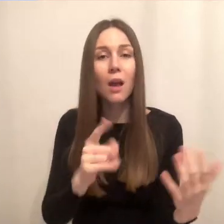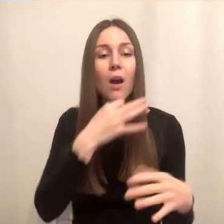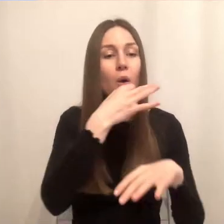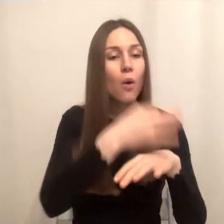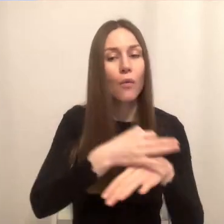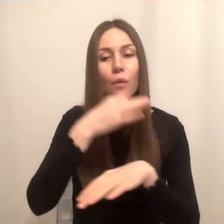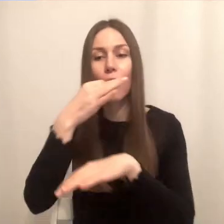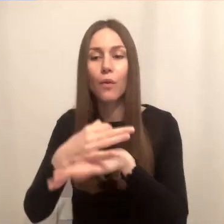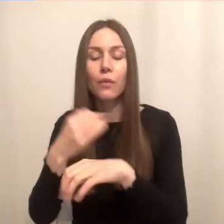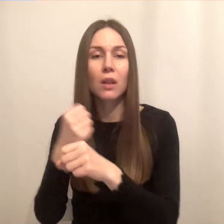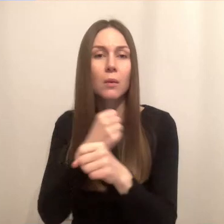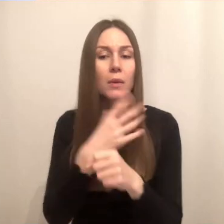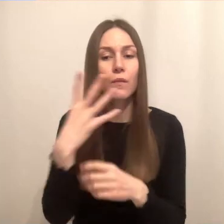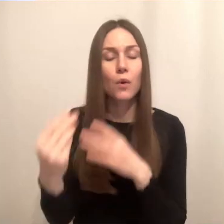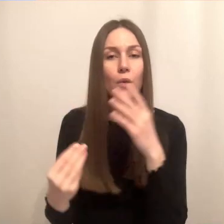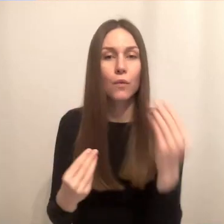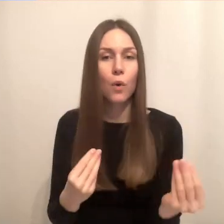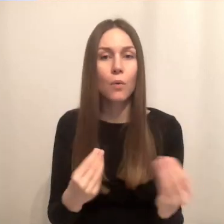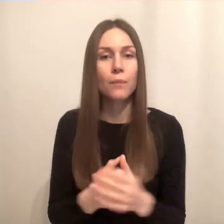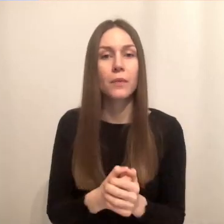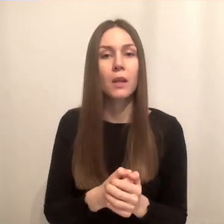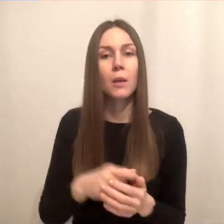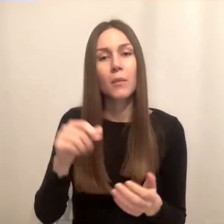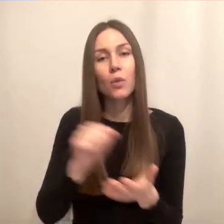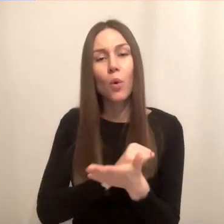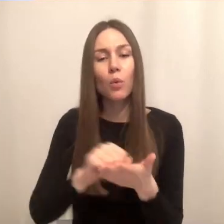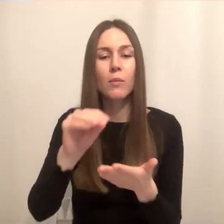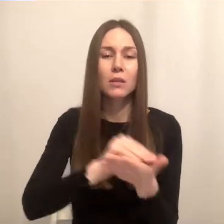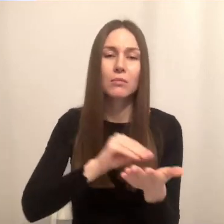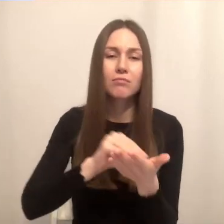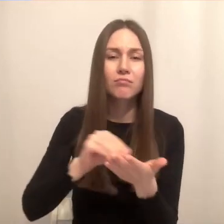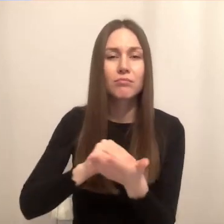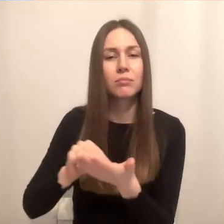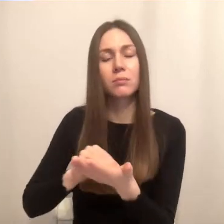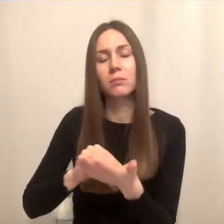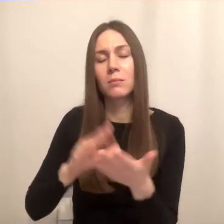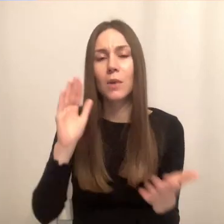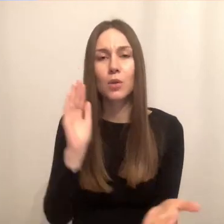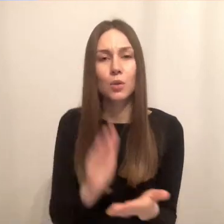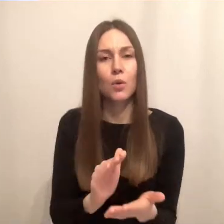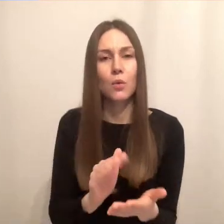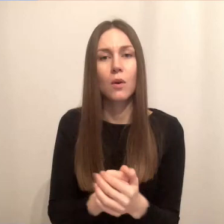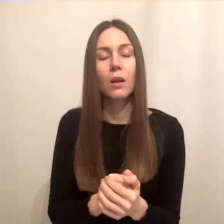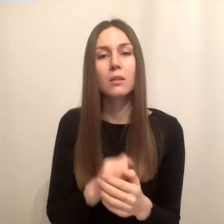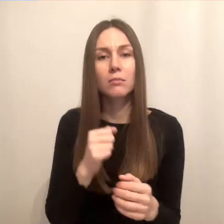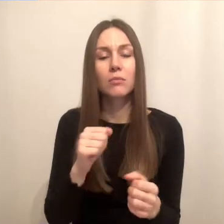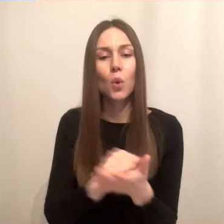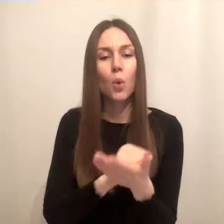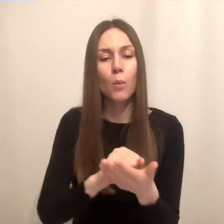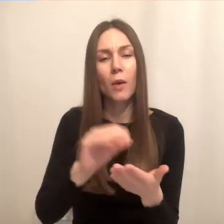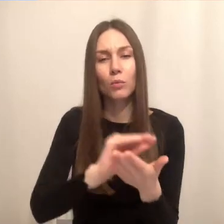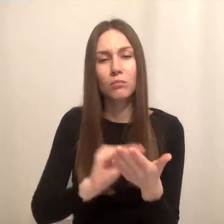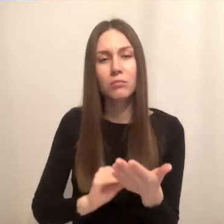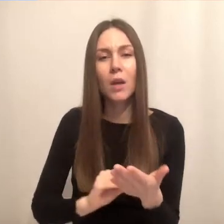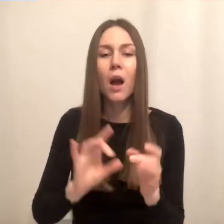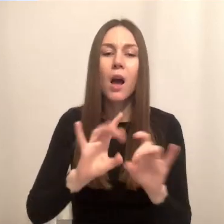funkcijos. Biurokratija būtų sumažinta, kad tikrai perskirsita biurokratinė našta, kas turi daryti atasas, o